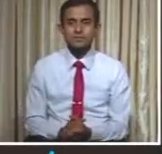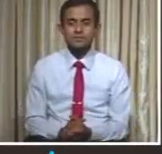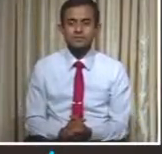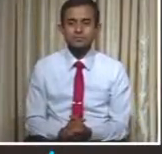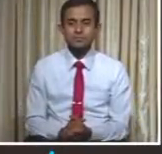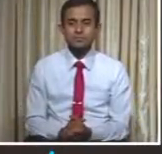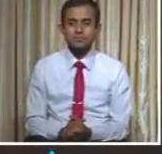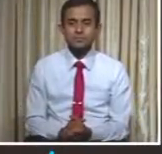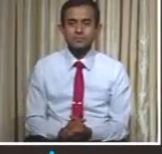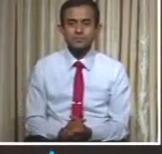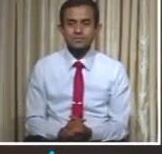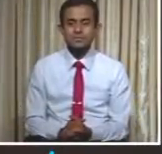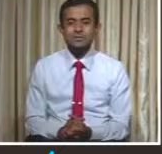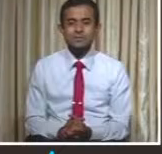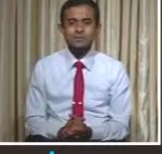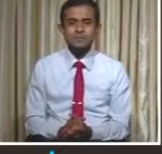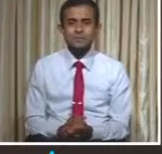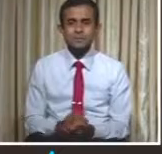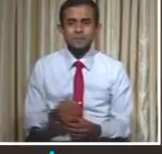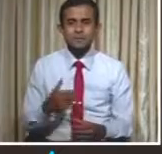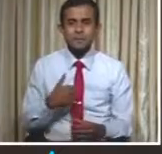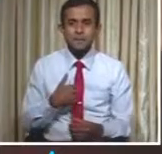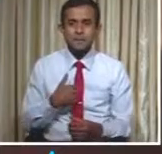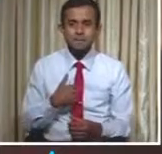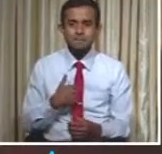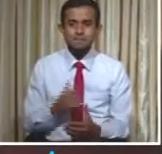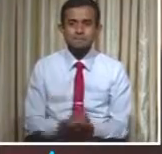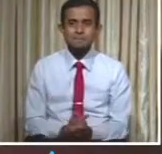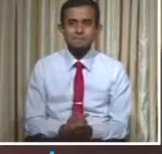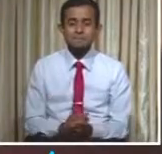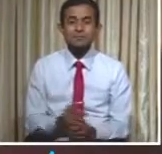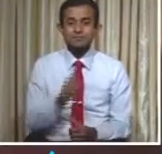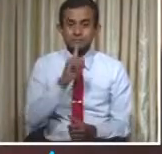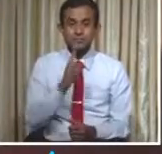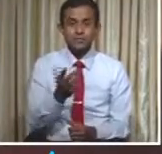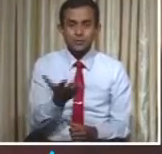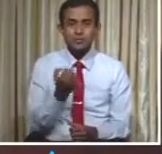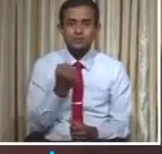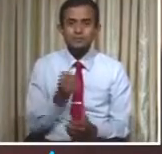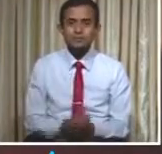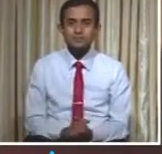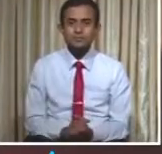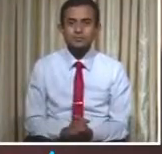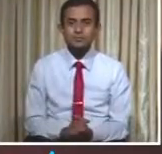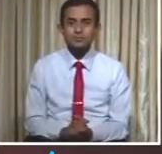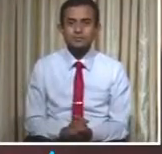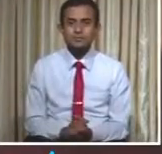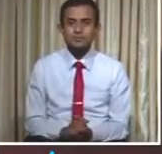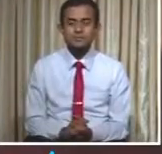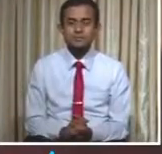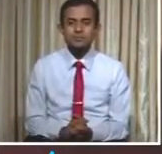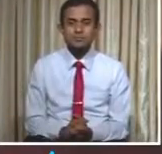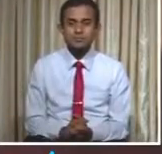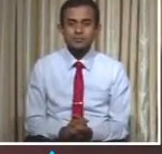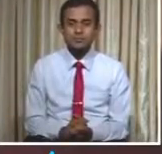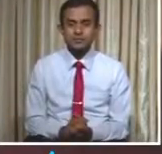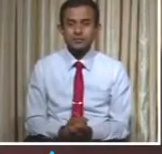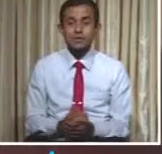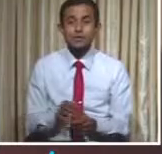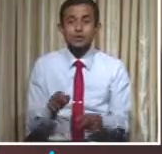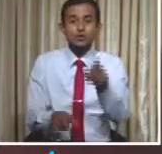සංවිධායකතුමාගෙන් විනාඩි ඒ නිසා මම විශේෂයෙන් සඳහන් කරන්නට උවමනයි අද